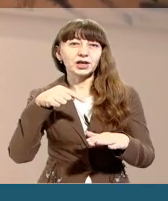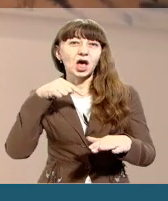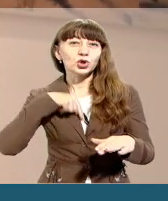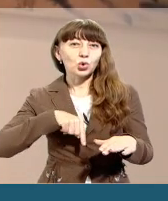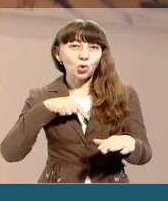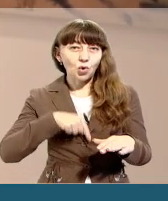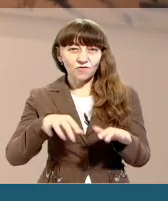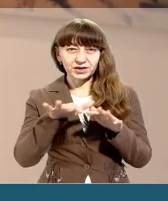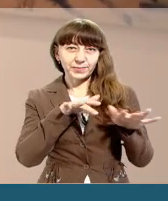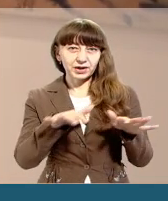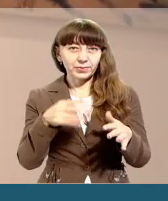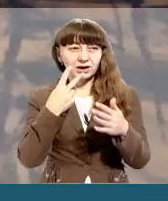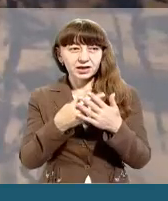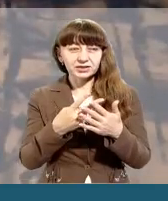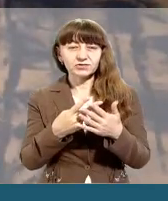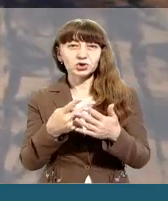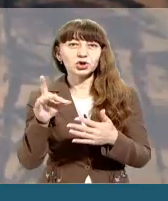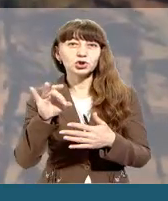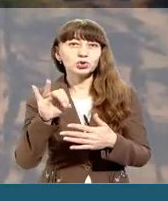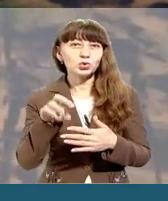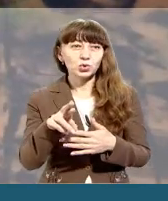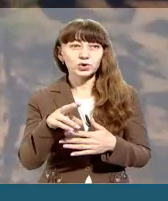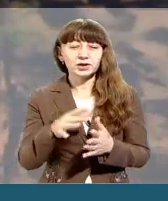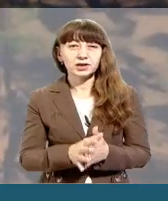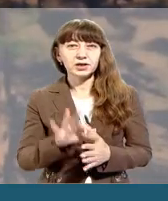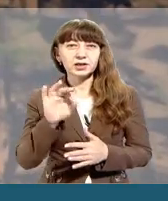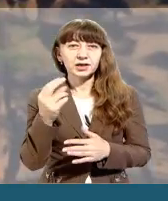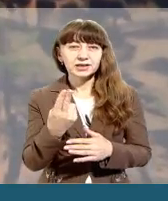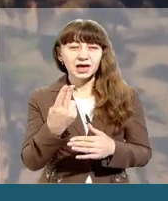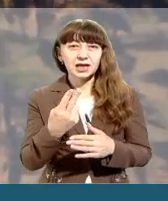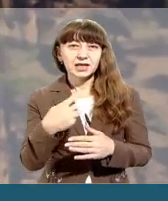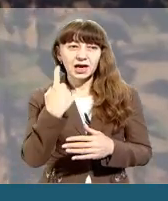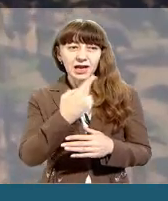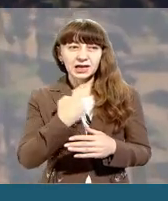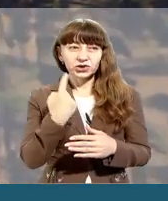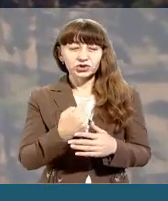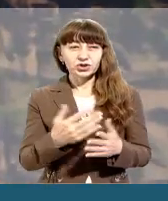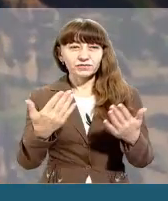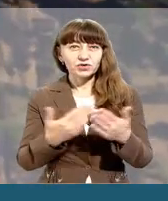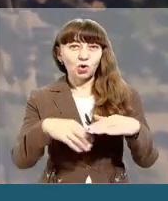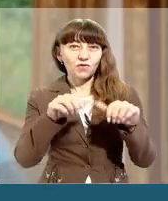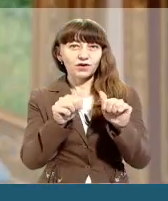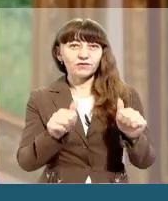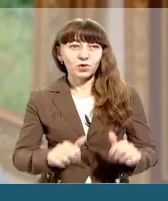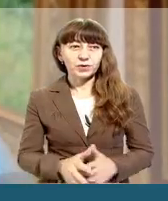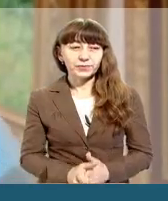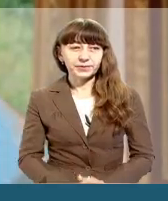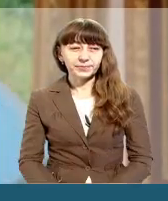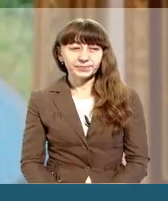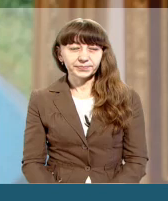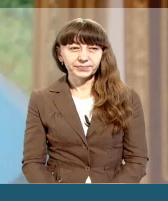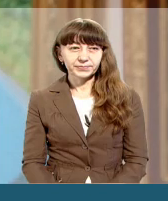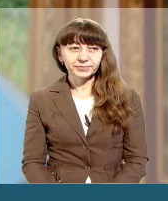арналған рухани шара. Көрмеге келген әрбір адам көшпенділер әлемін суретшінің көзқарасымен танып, ерекше әсер алады. У нас